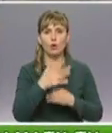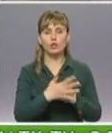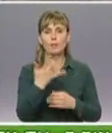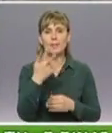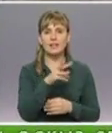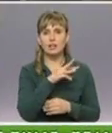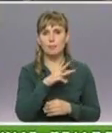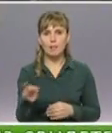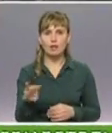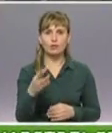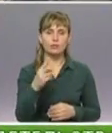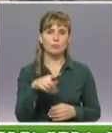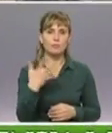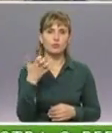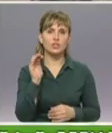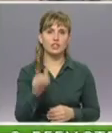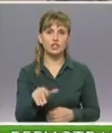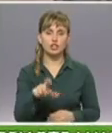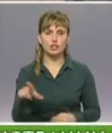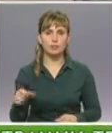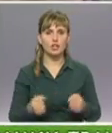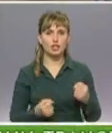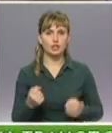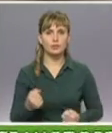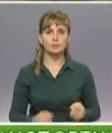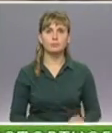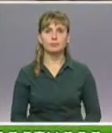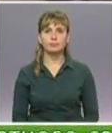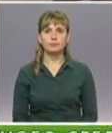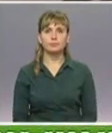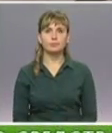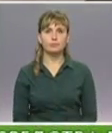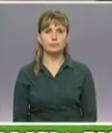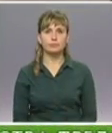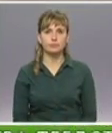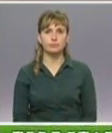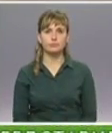5,5 миллиона единиц. Ляззат Цыгындыкова, Бауыржан Кажаканов, телеканал «Алматы».